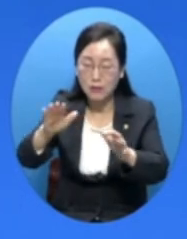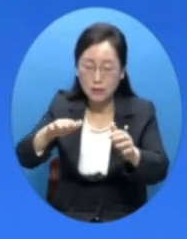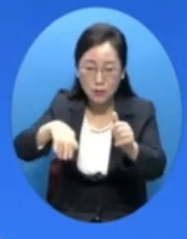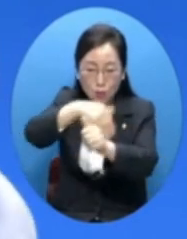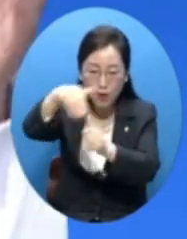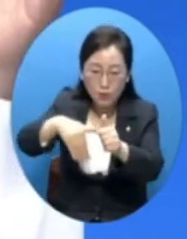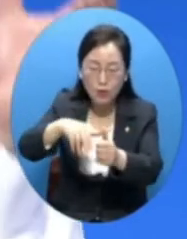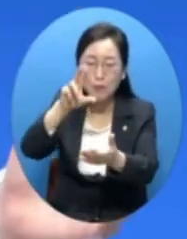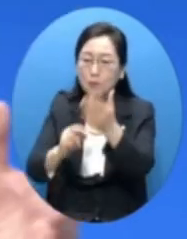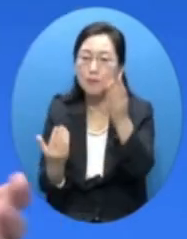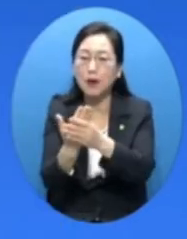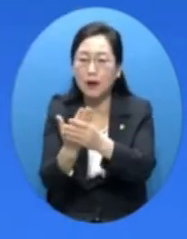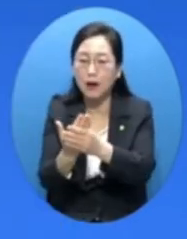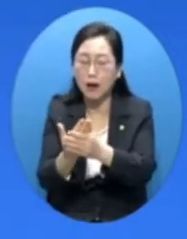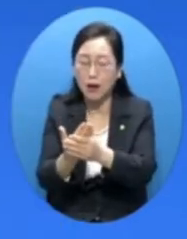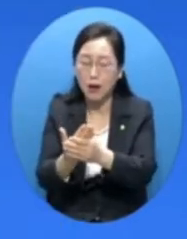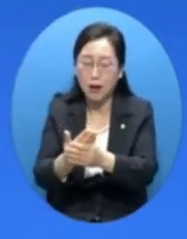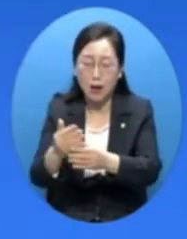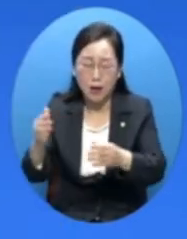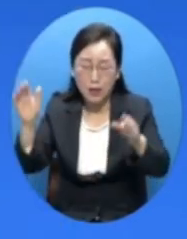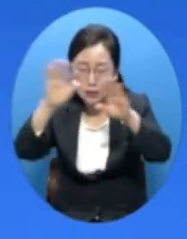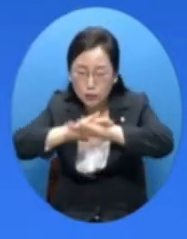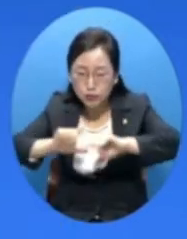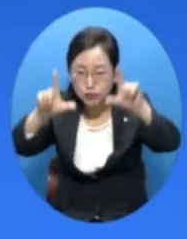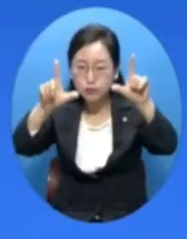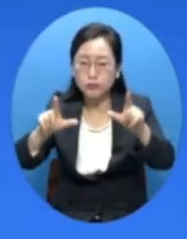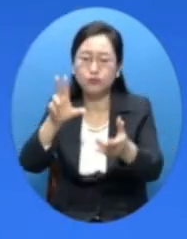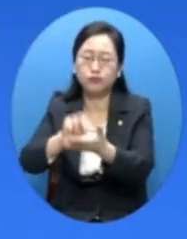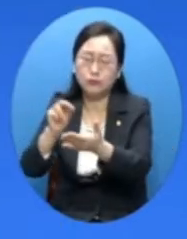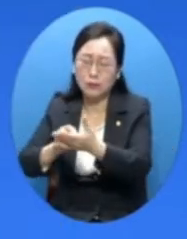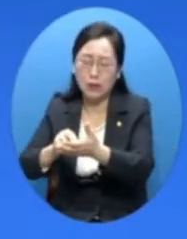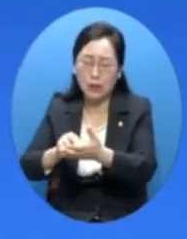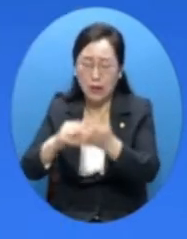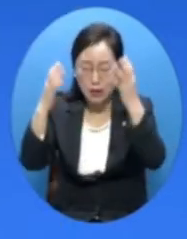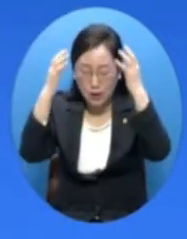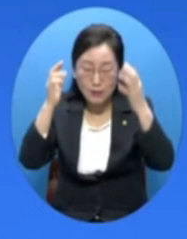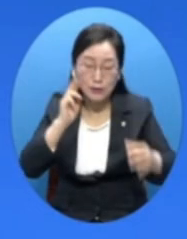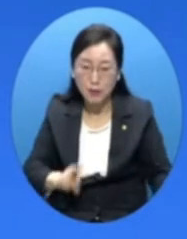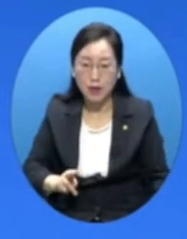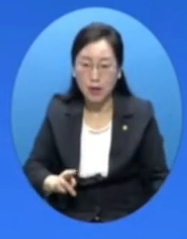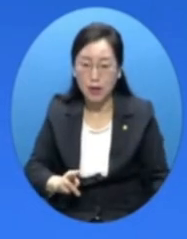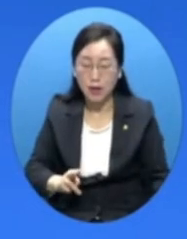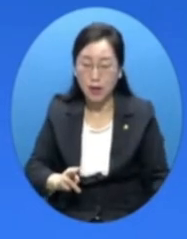기후 문제로 온 세계가 몸살을 앓고 있습니다. 북극이 녹아져서